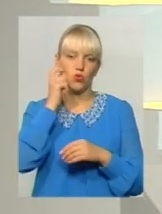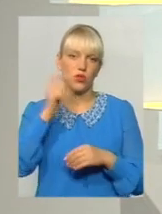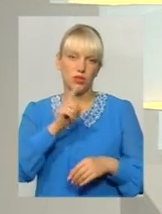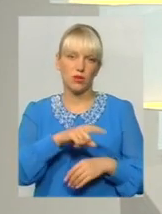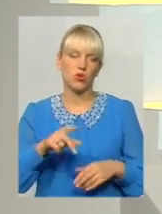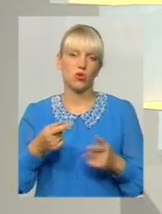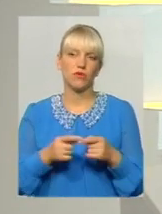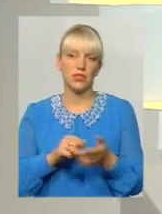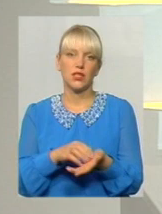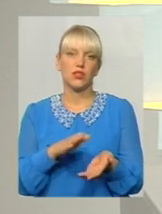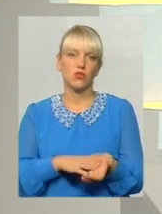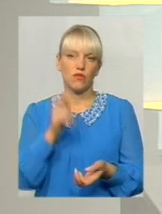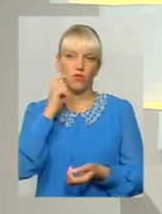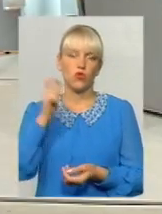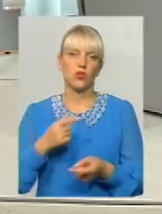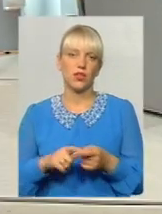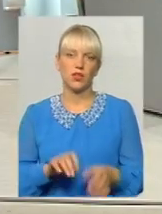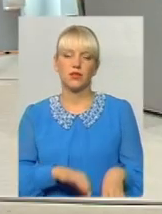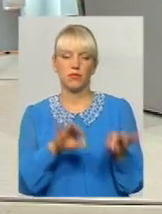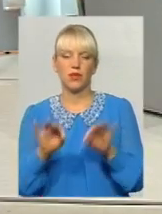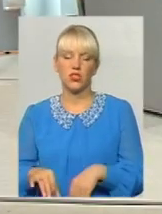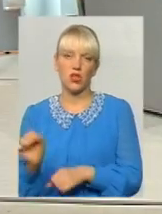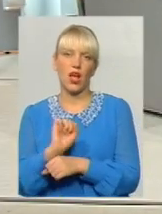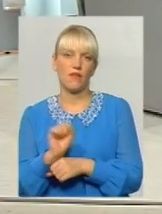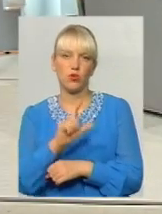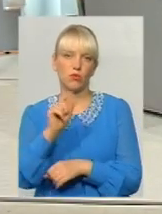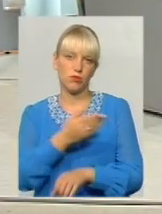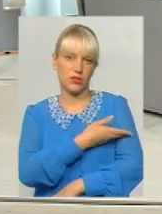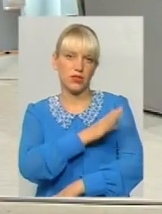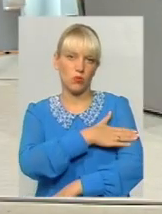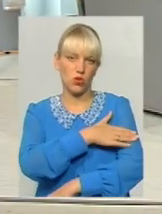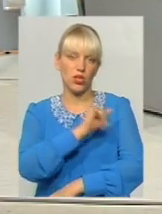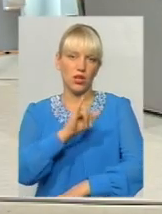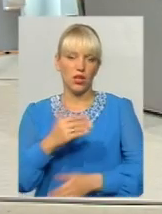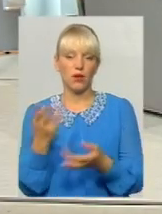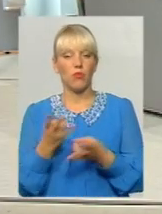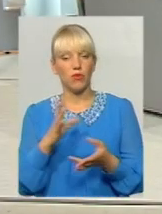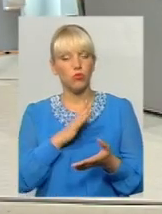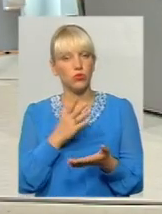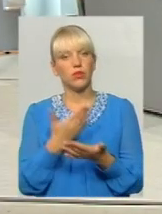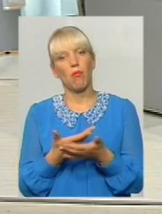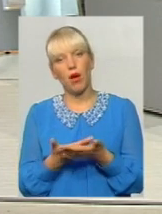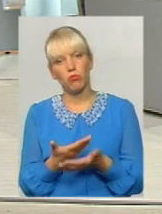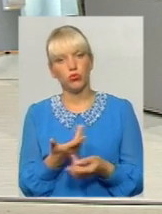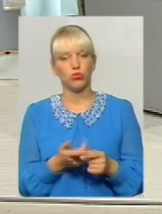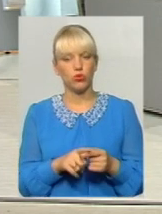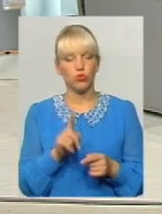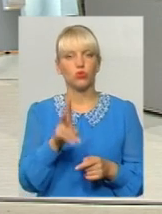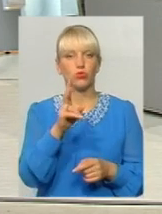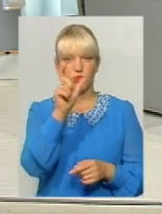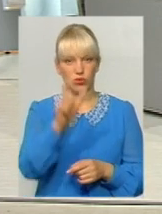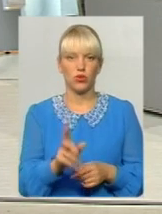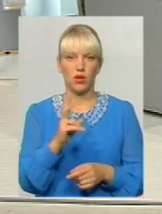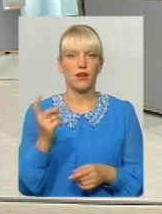Україні. Приїжджає автомобіль з Польщі і. Ну, має бути, мабуть, той, кому належить цей